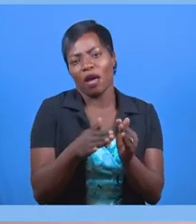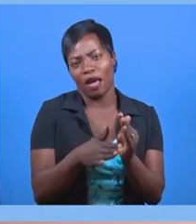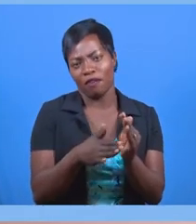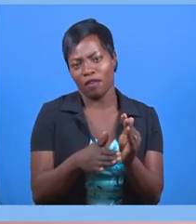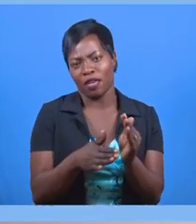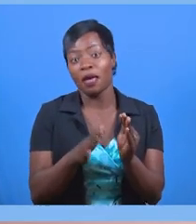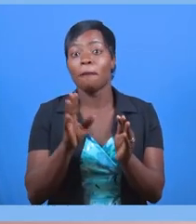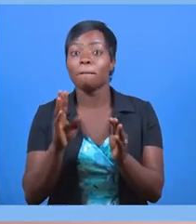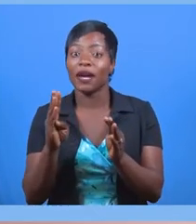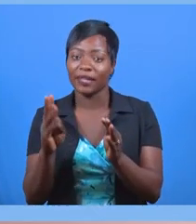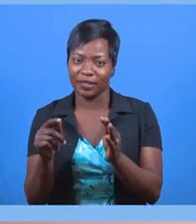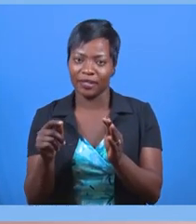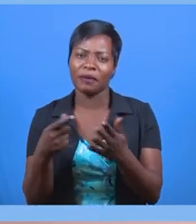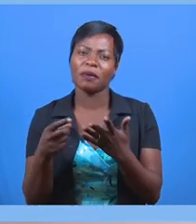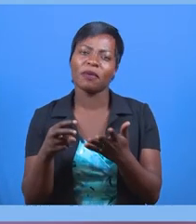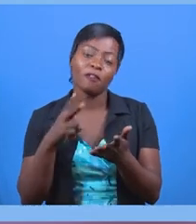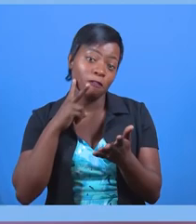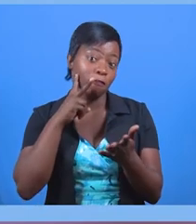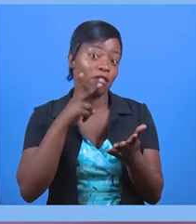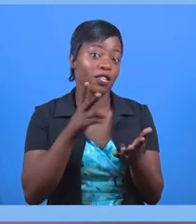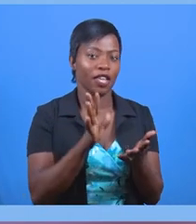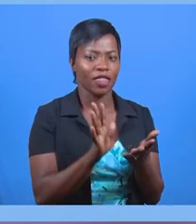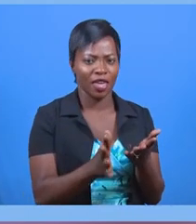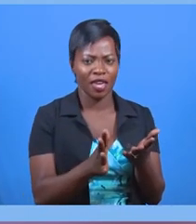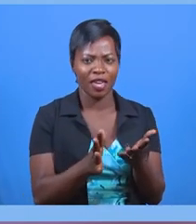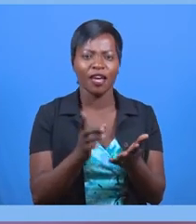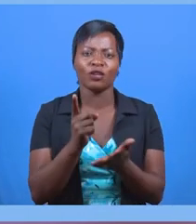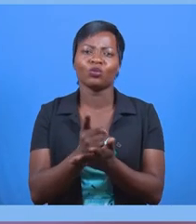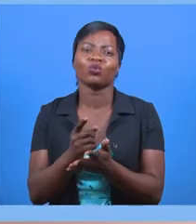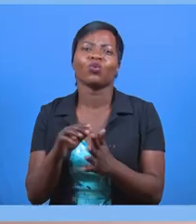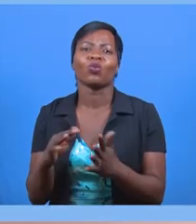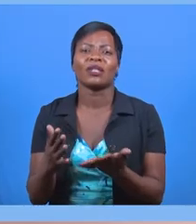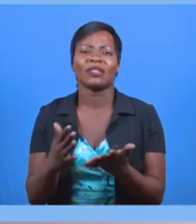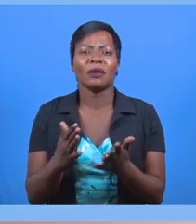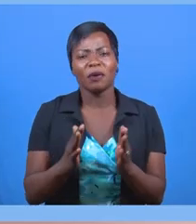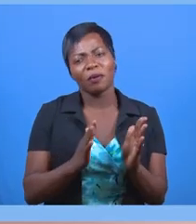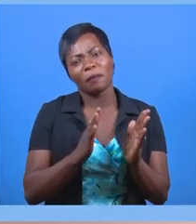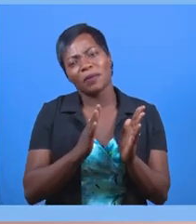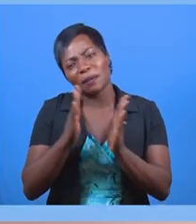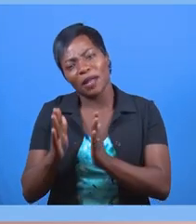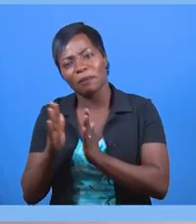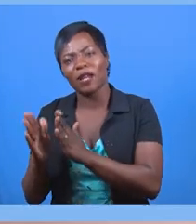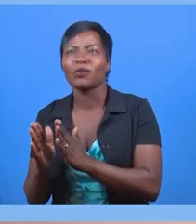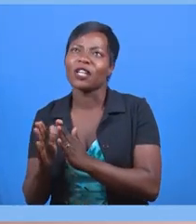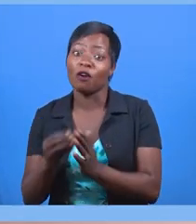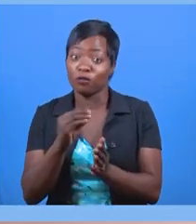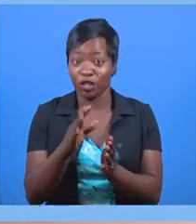kudya kuya kwanga kwarongwa kuti ndekwevhiki kwazoita mazuva matatu pesa apa